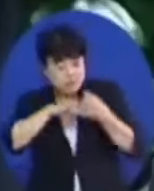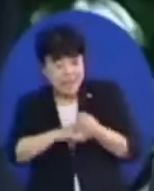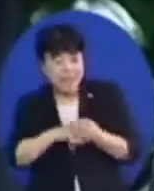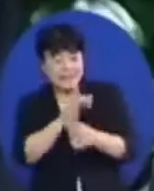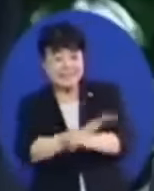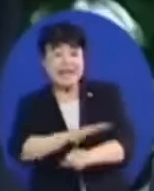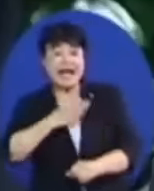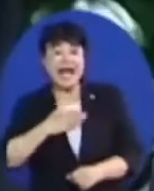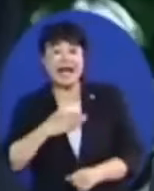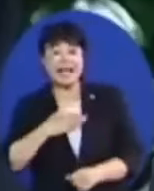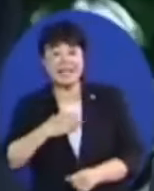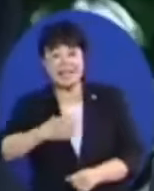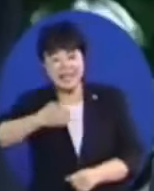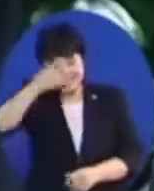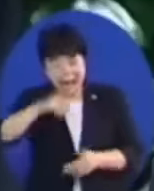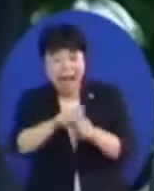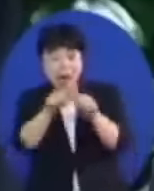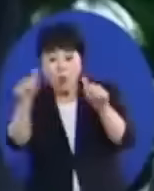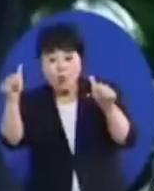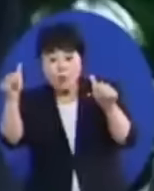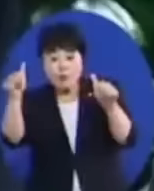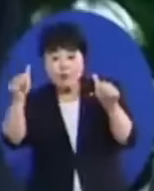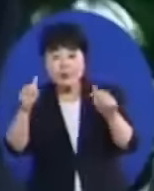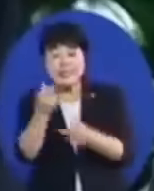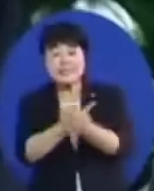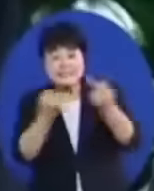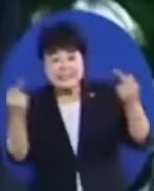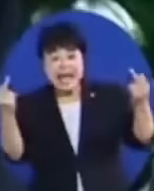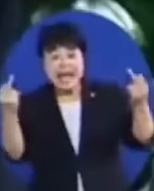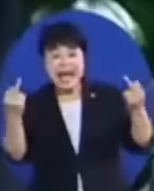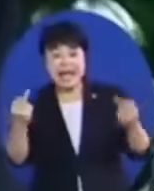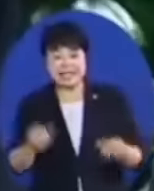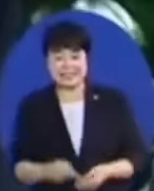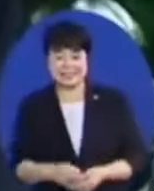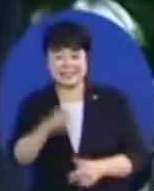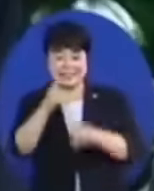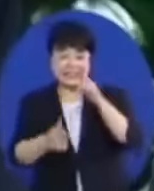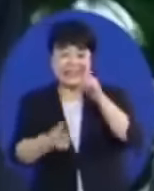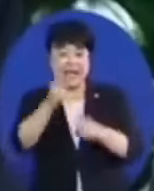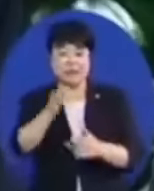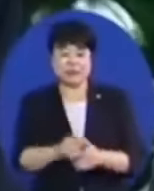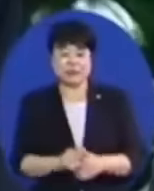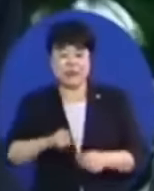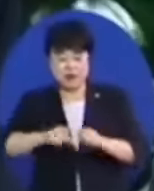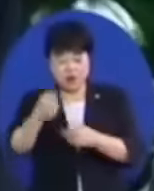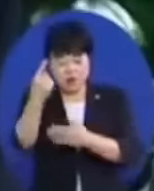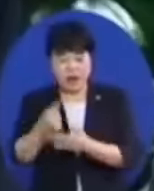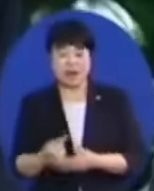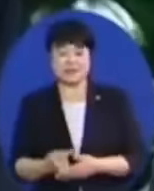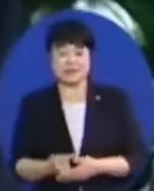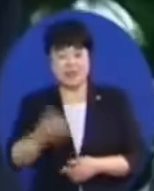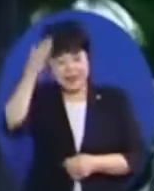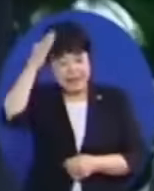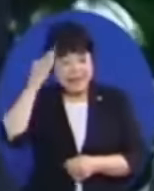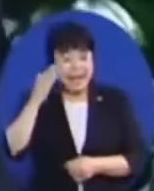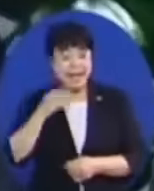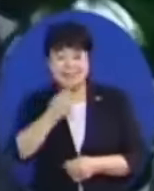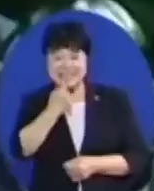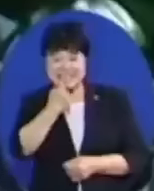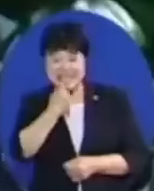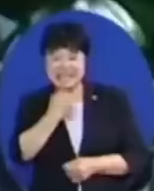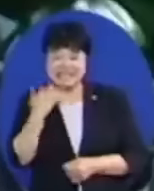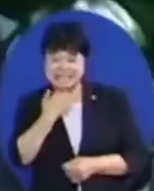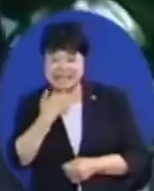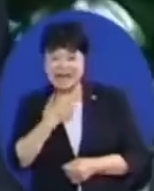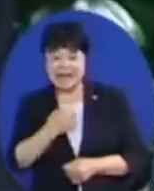아는 야곱이 산에 가서 살구나무 포도나무를 꺾어와서 얼룩덜룩이를 만들어서